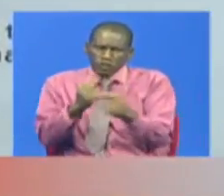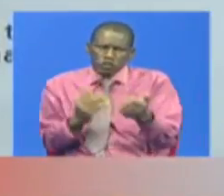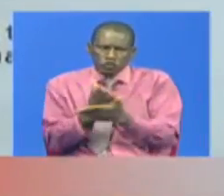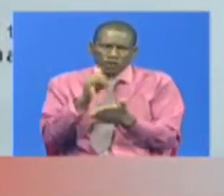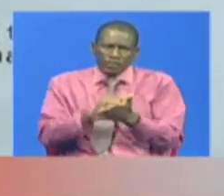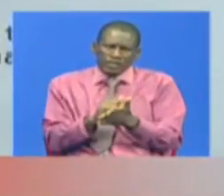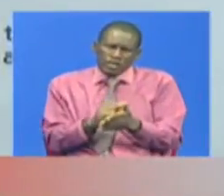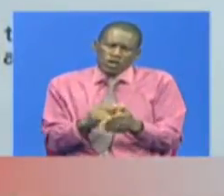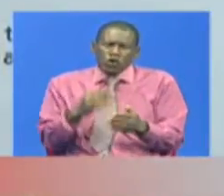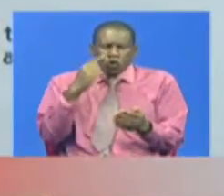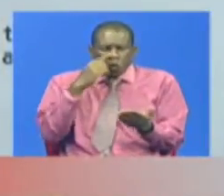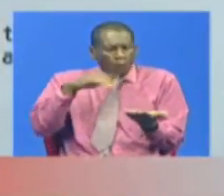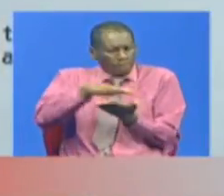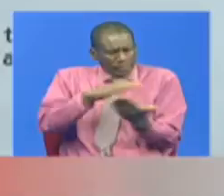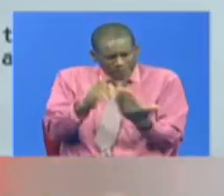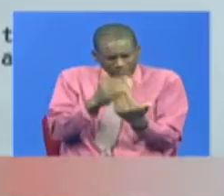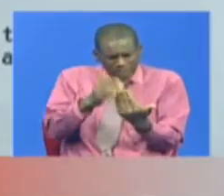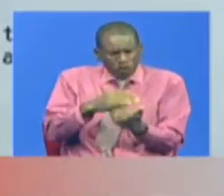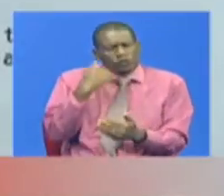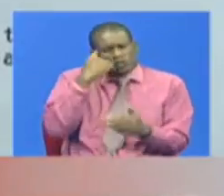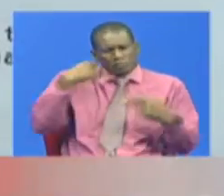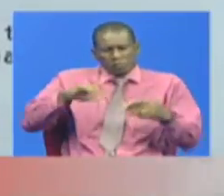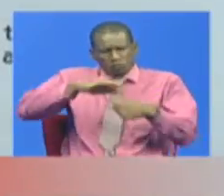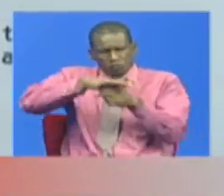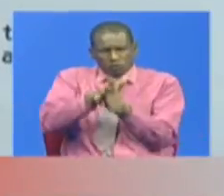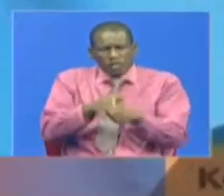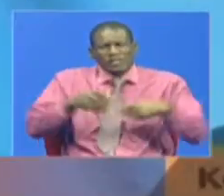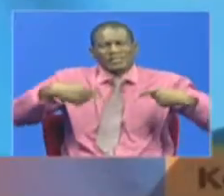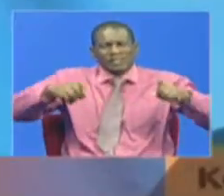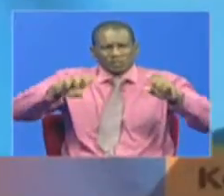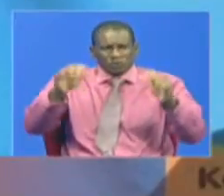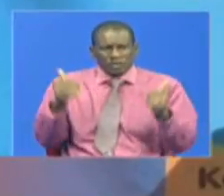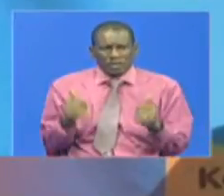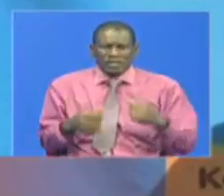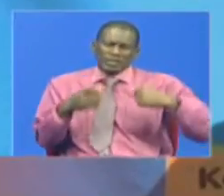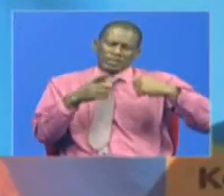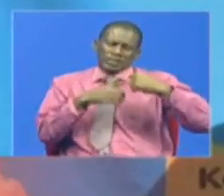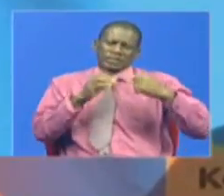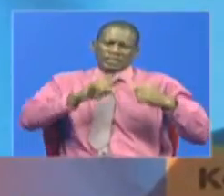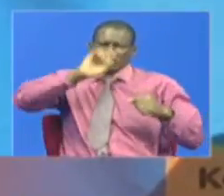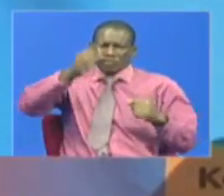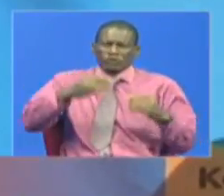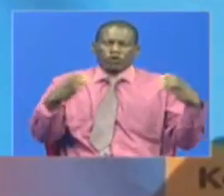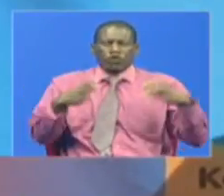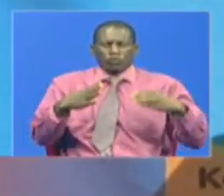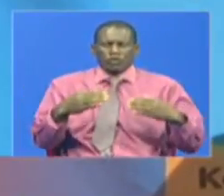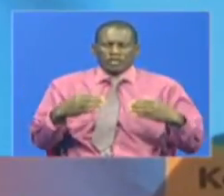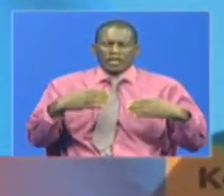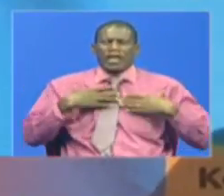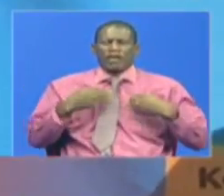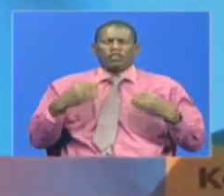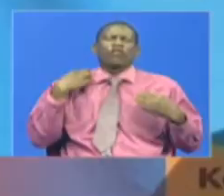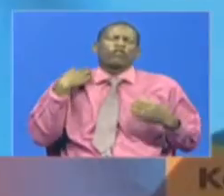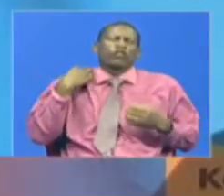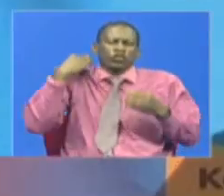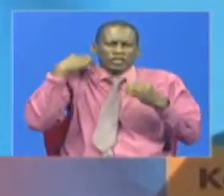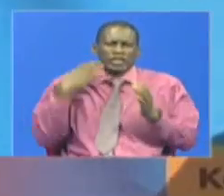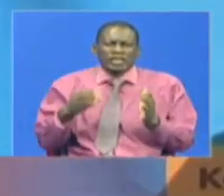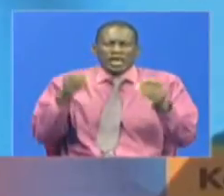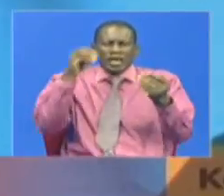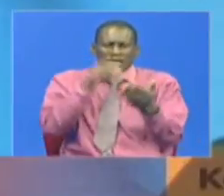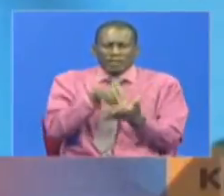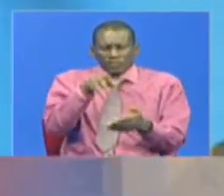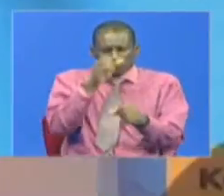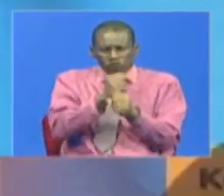wa nyumbani wa wagonjwa unakuwa na ufanisi. 60,000 community health volunteers. And again, this was done